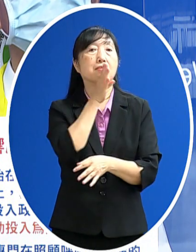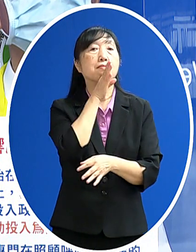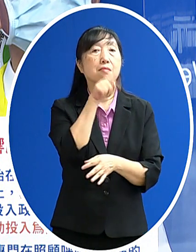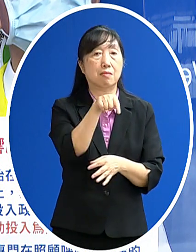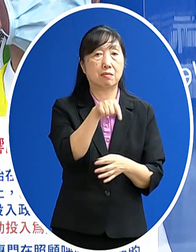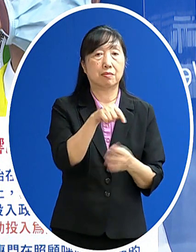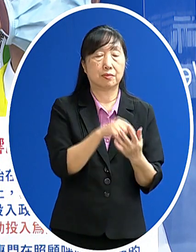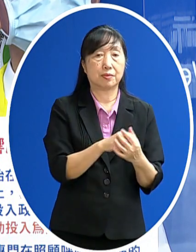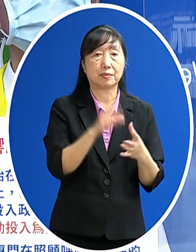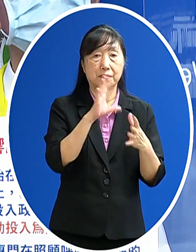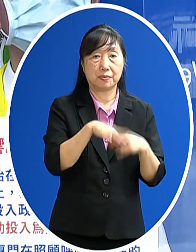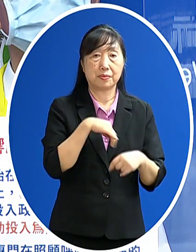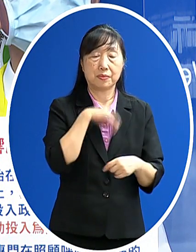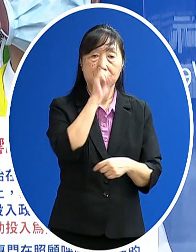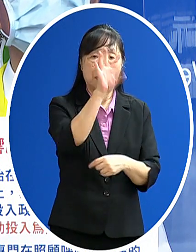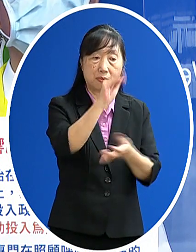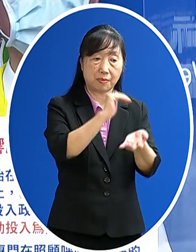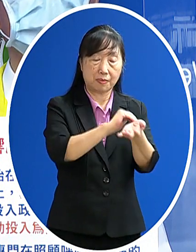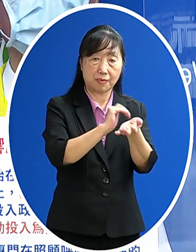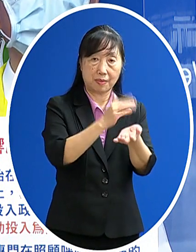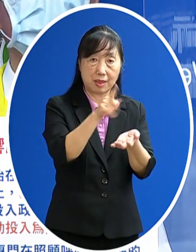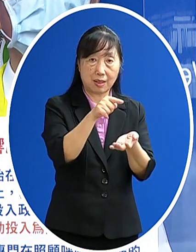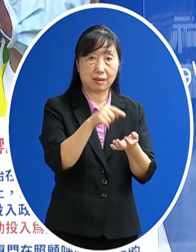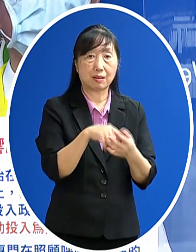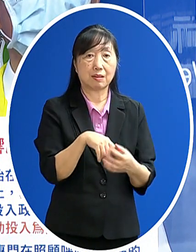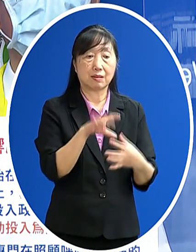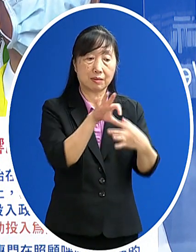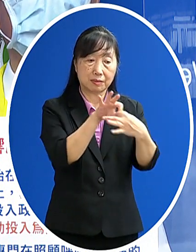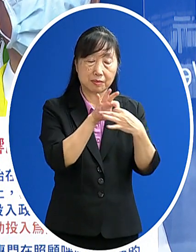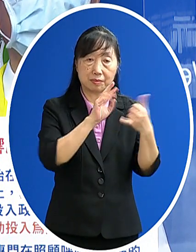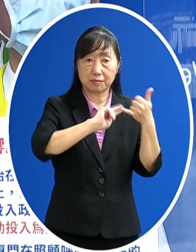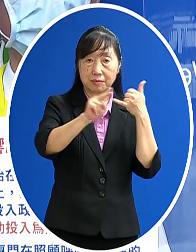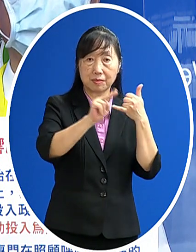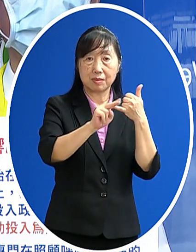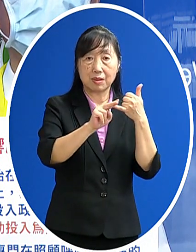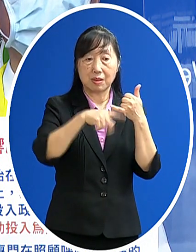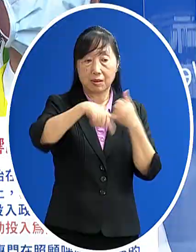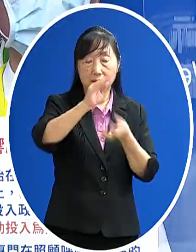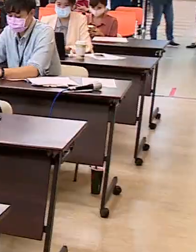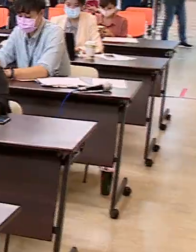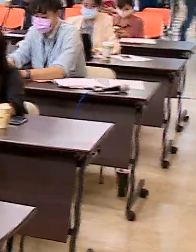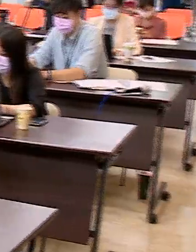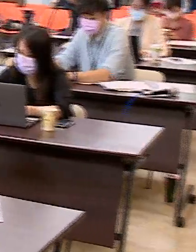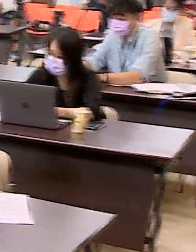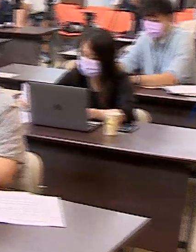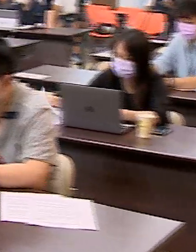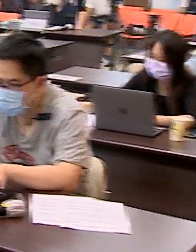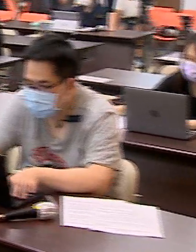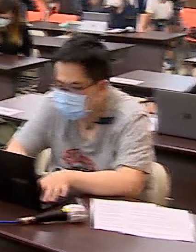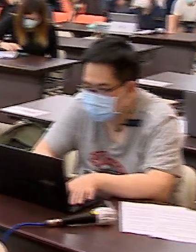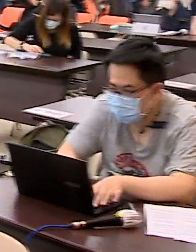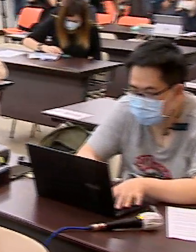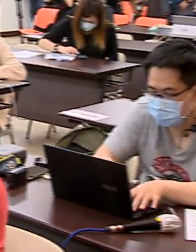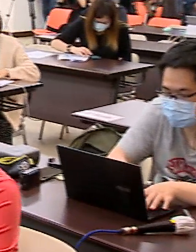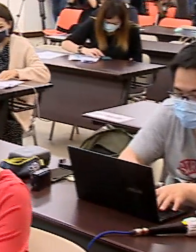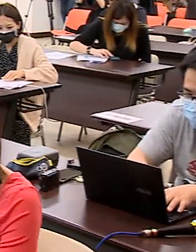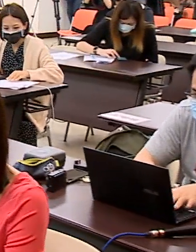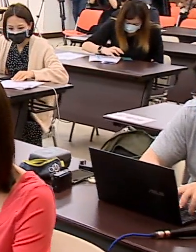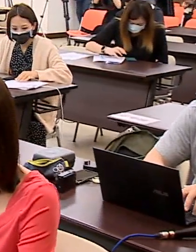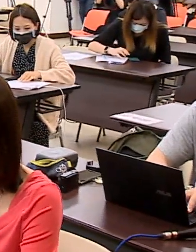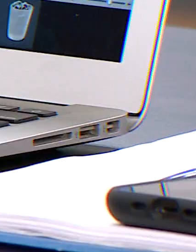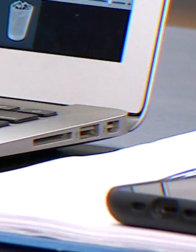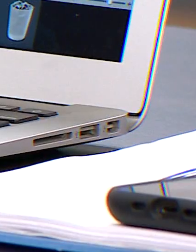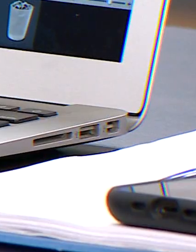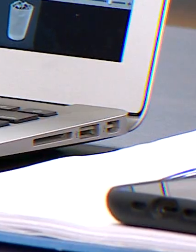所以一定要跟卫生单位来联络，那就只是就医或采检。 也有媒体询问，有医护发表